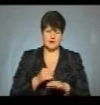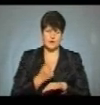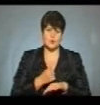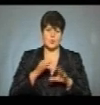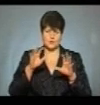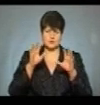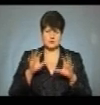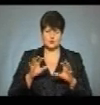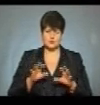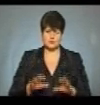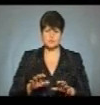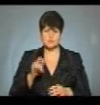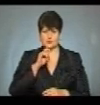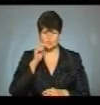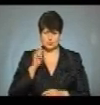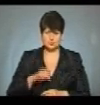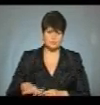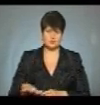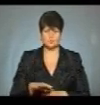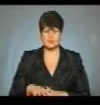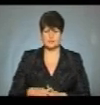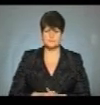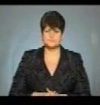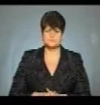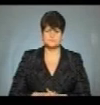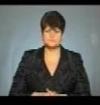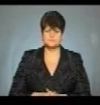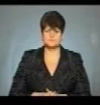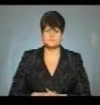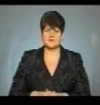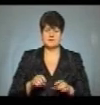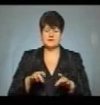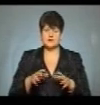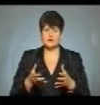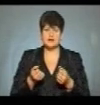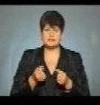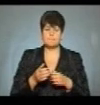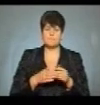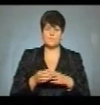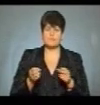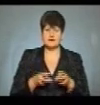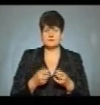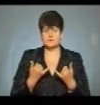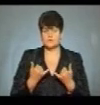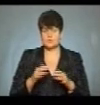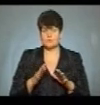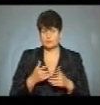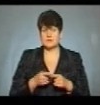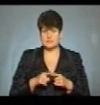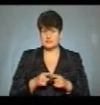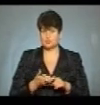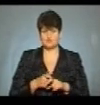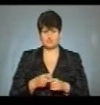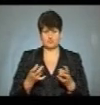законів України. Дотримуватися Конституції та законів України. Вирішив обрати цю професію, тому що на даний момент вона є сама